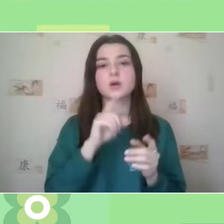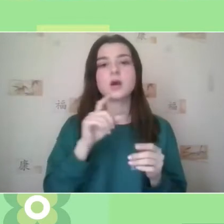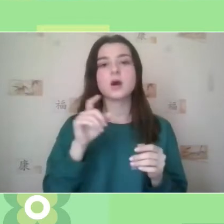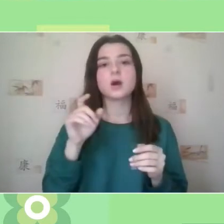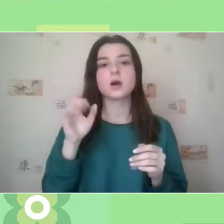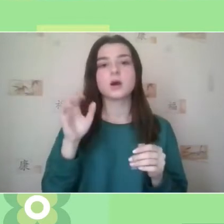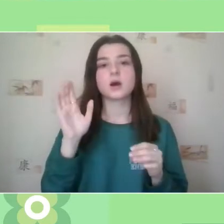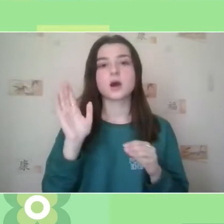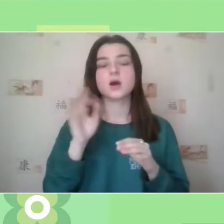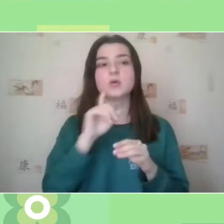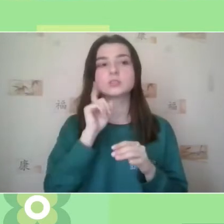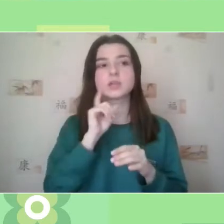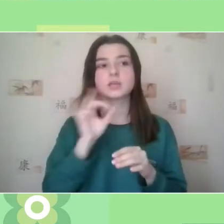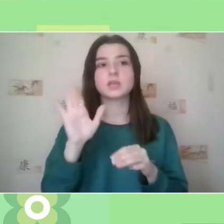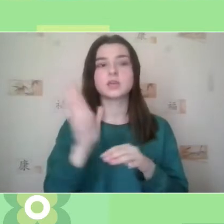видалення дерев.